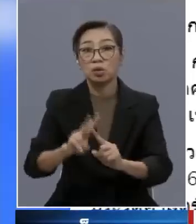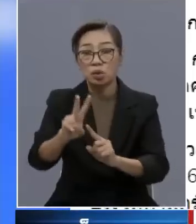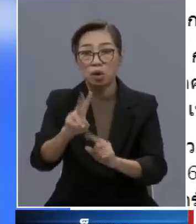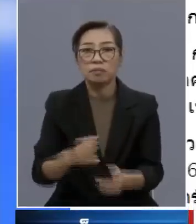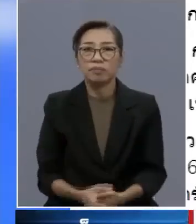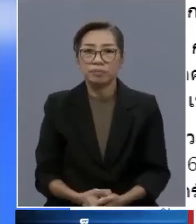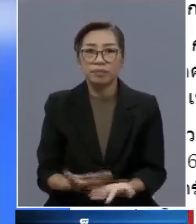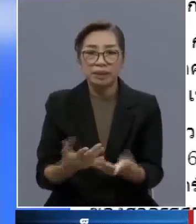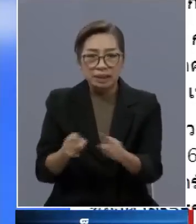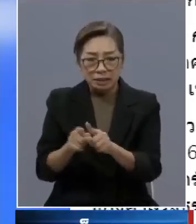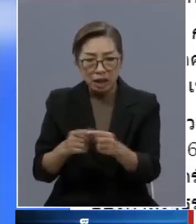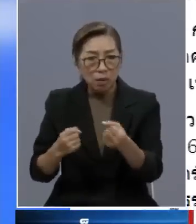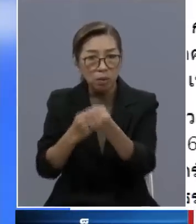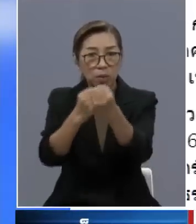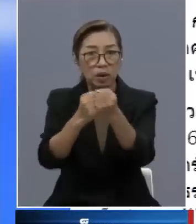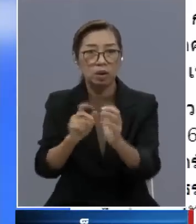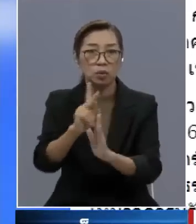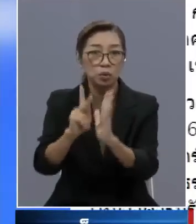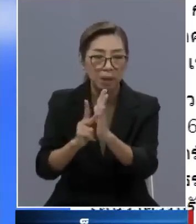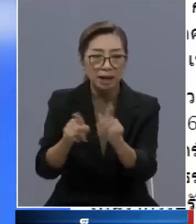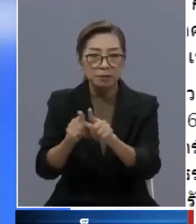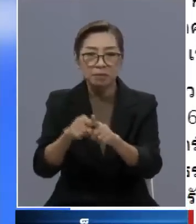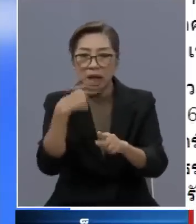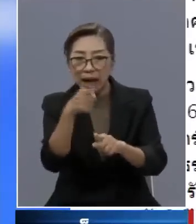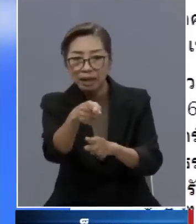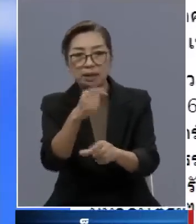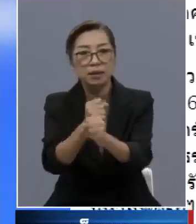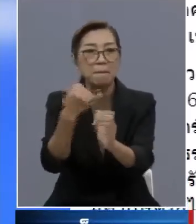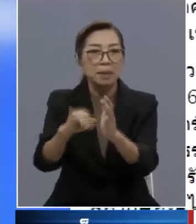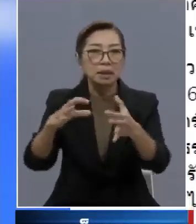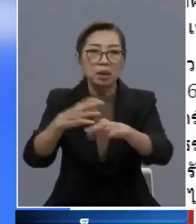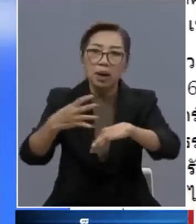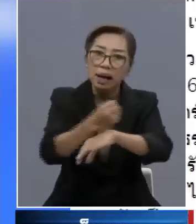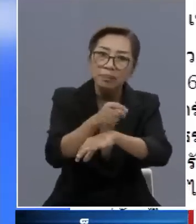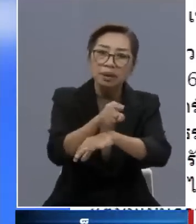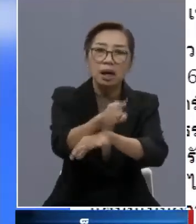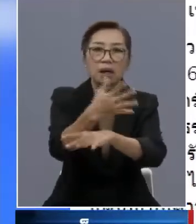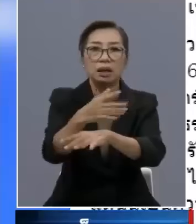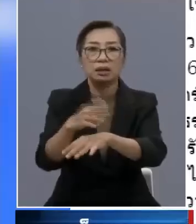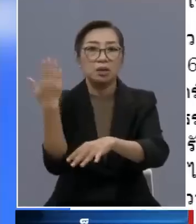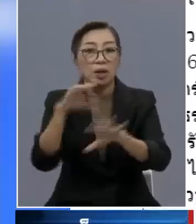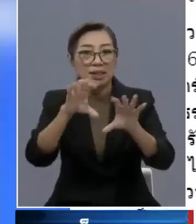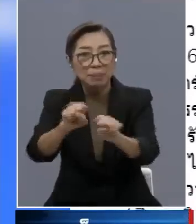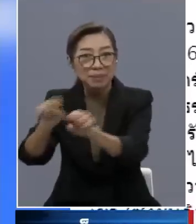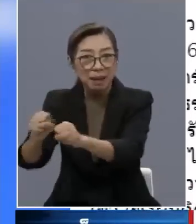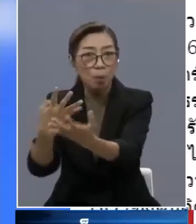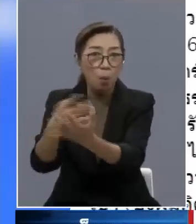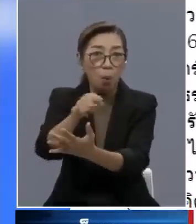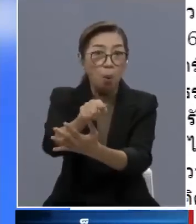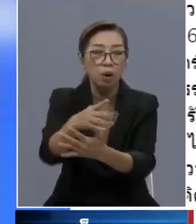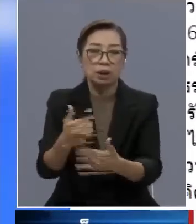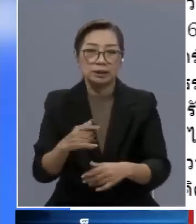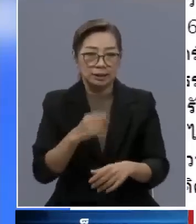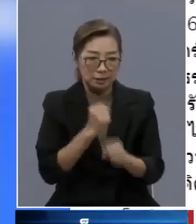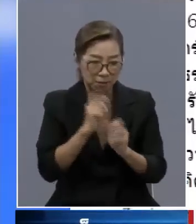เรื่องของการผลักดันให้มีกฎหมายนิรโทษกรรมคดีเกี่ยวกับการแสดงออกทางการเมืองผ่านกลไกรัฐสภาออกไปเพราะก้าวไกลมี